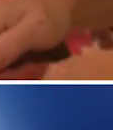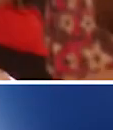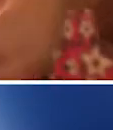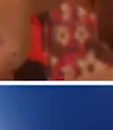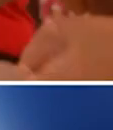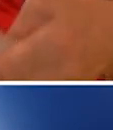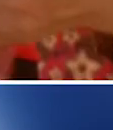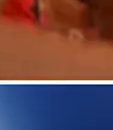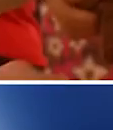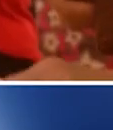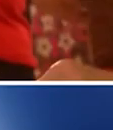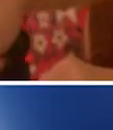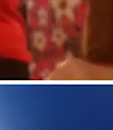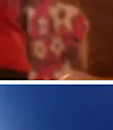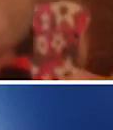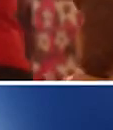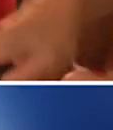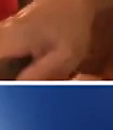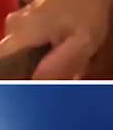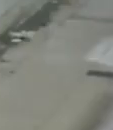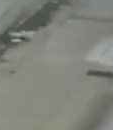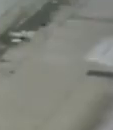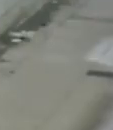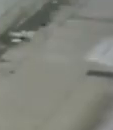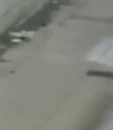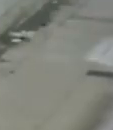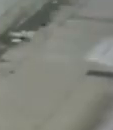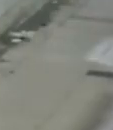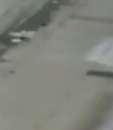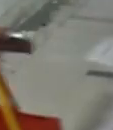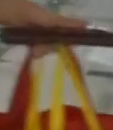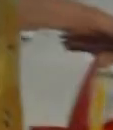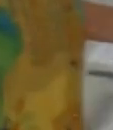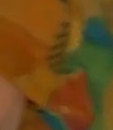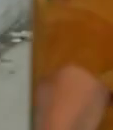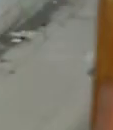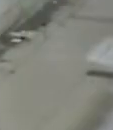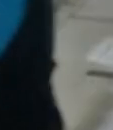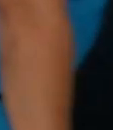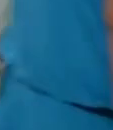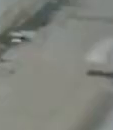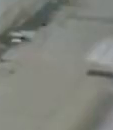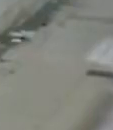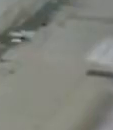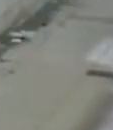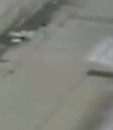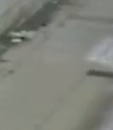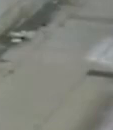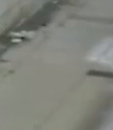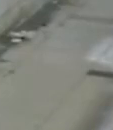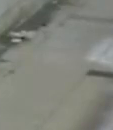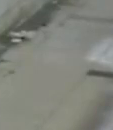yang sedikit begitu, sehingga pedagang terpaksa untuk menaikkan harga. Tentunya kenaikan harga ini berpengaruh terhadap pendapatan pedagang yang